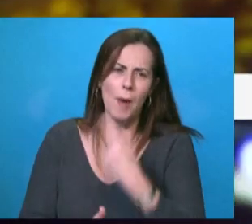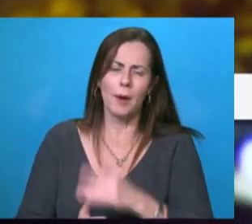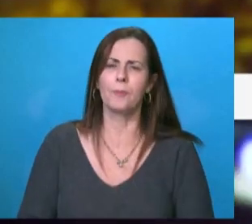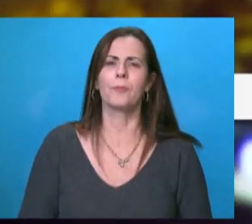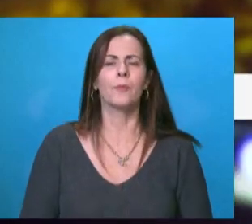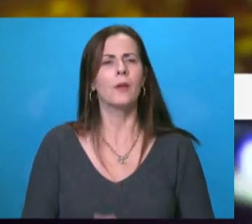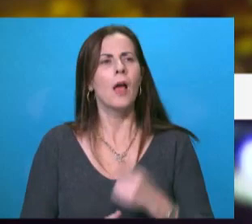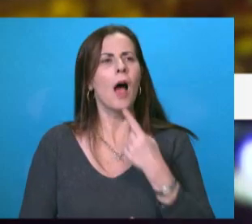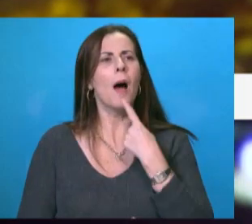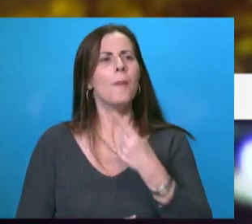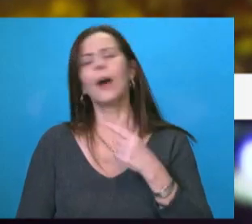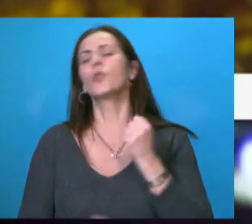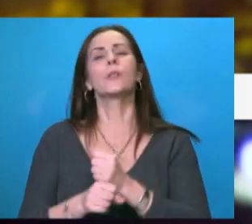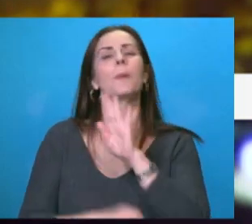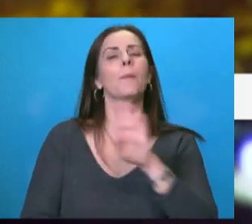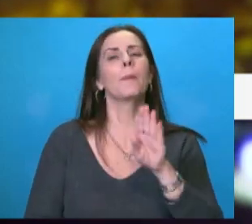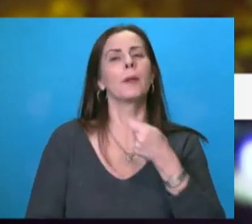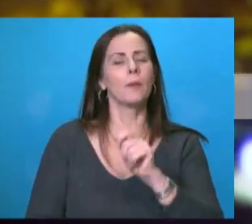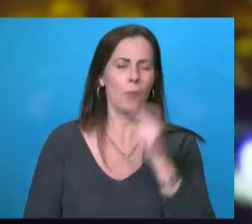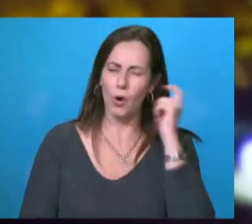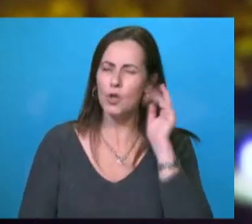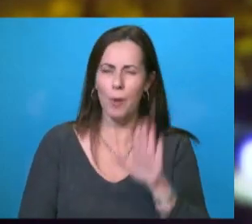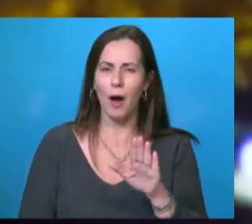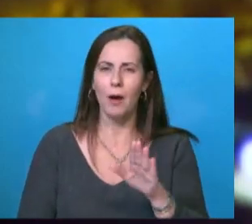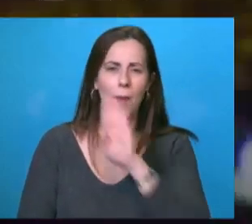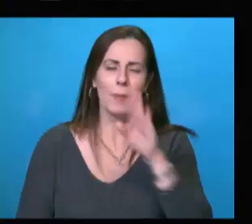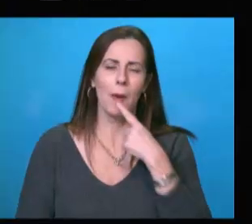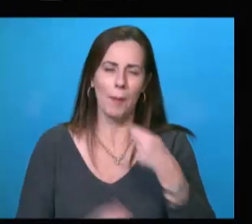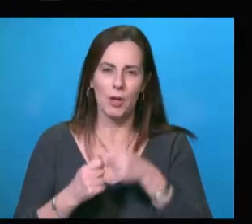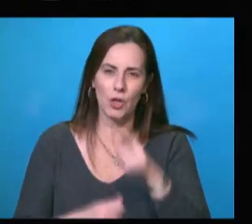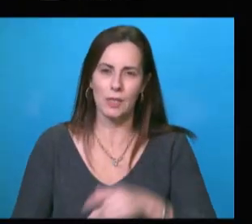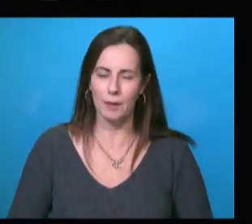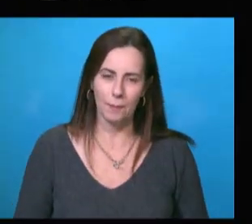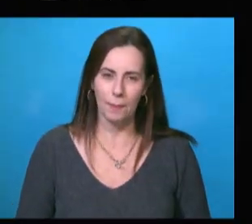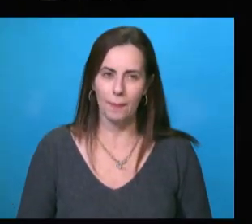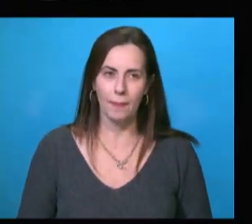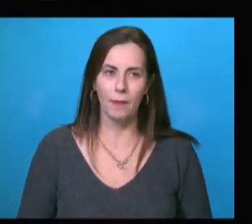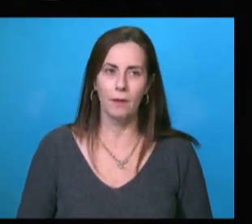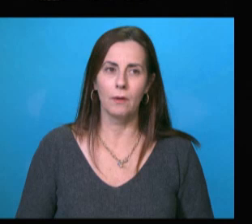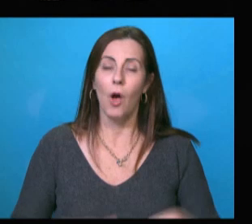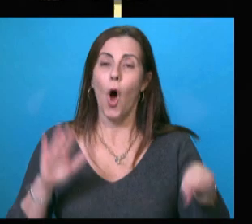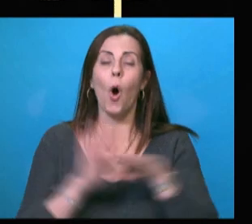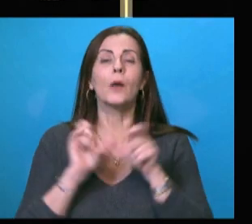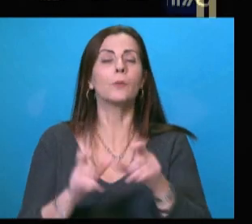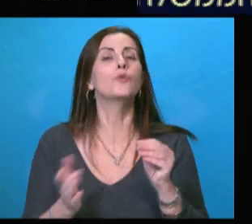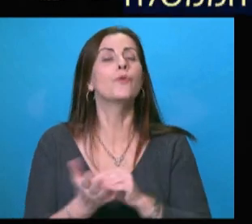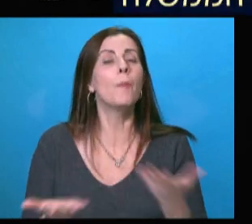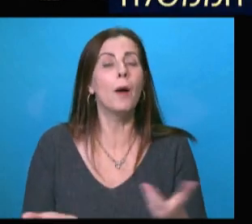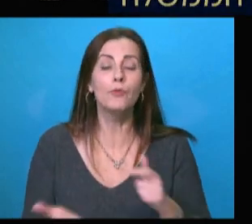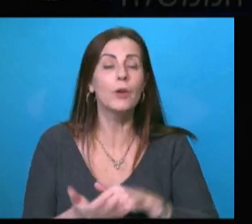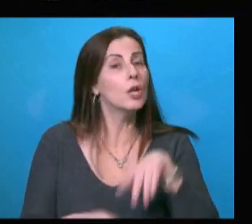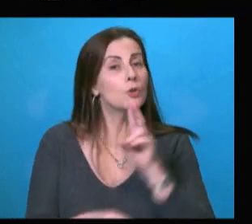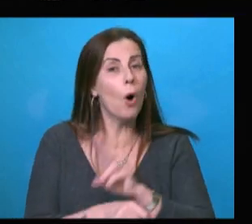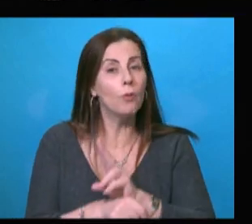נושא תפירת התיקים, ובוא נשמע באמת מה הוא אמר בנושא. חוק החסינות נועד להגן על